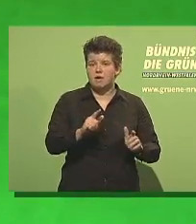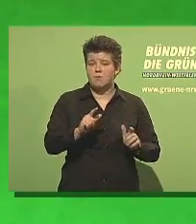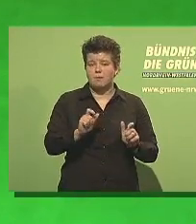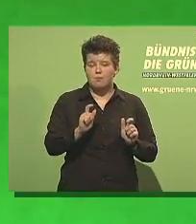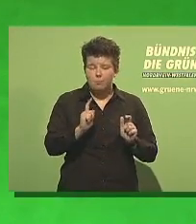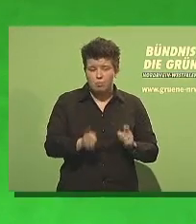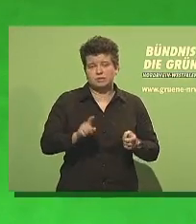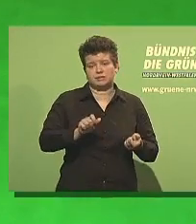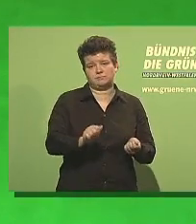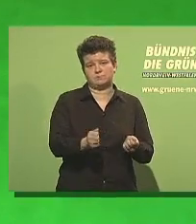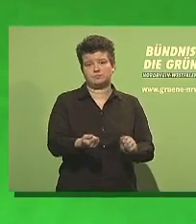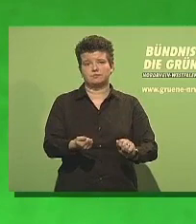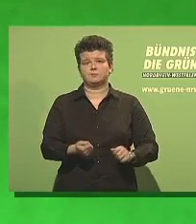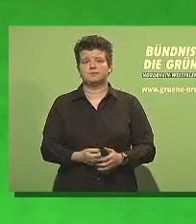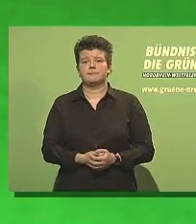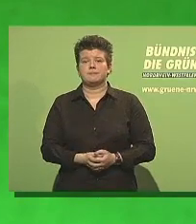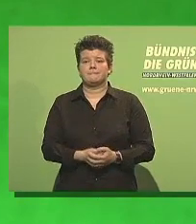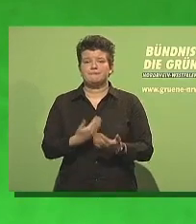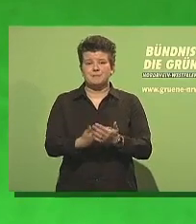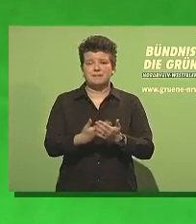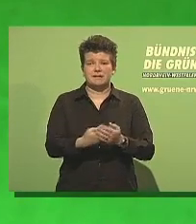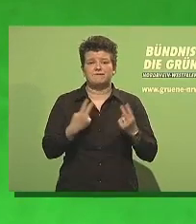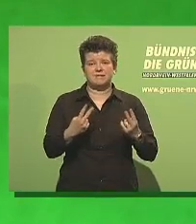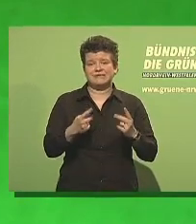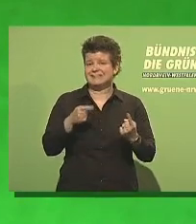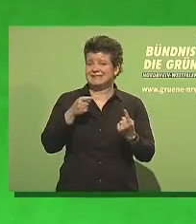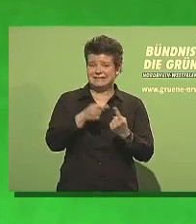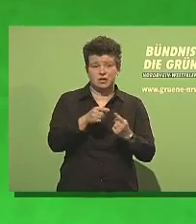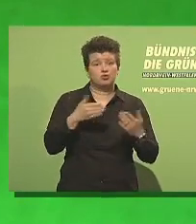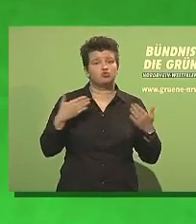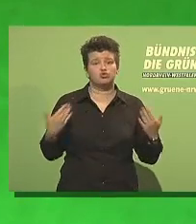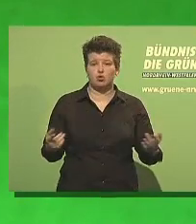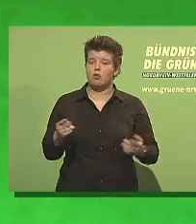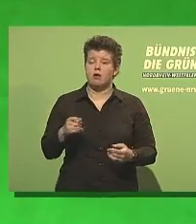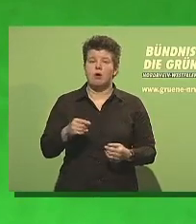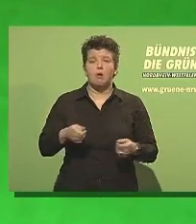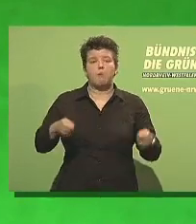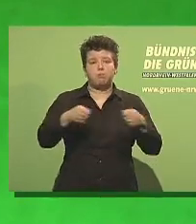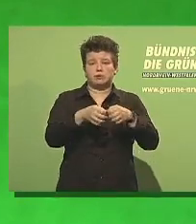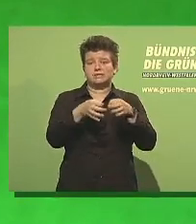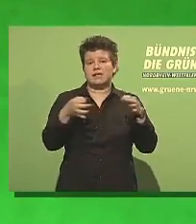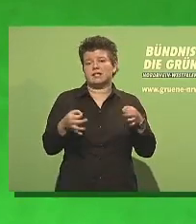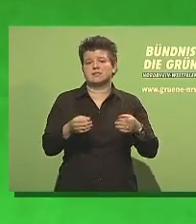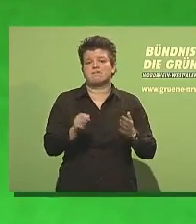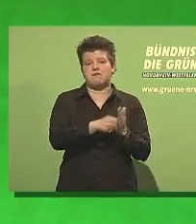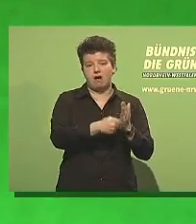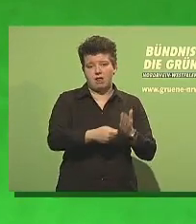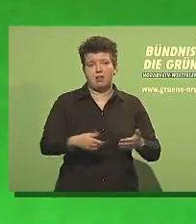Landwirtschaftspolitik wieder verändern, liebe Freunde und Freunde. Das muss Ziel in der nächsten Bundestagswahl sein.